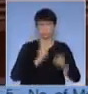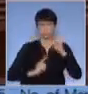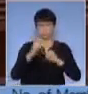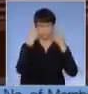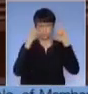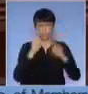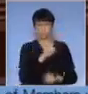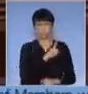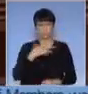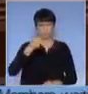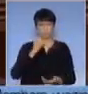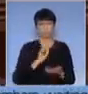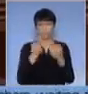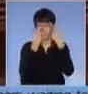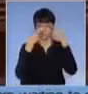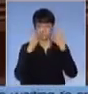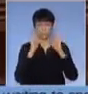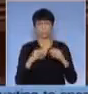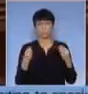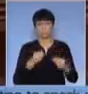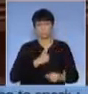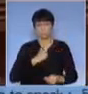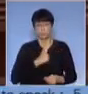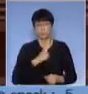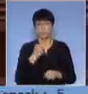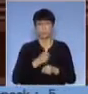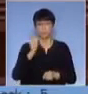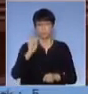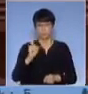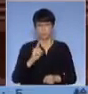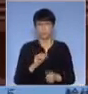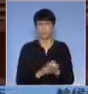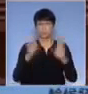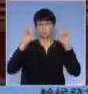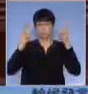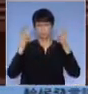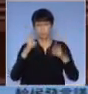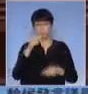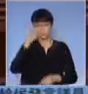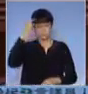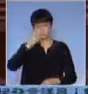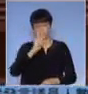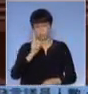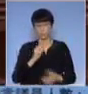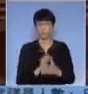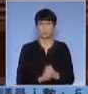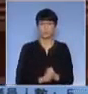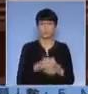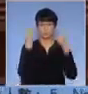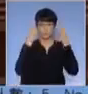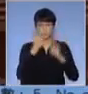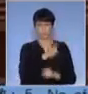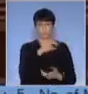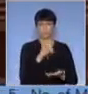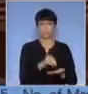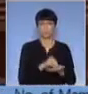主，大學和他的教職員從事什麼學科或者項目的研究，完全是由大學自行決